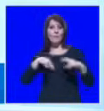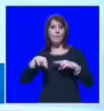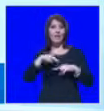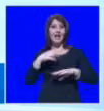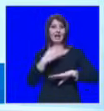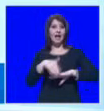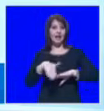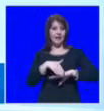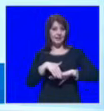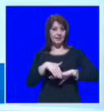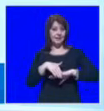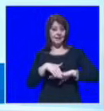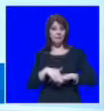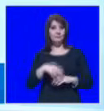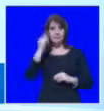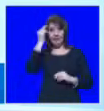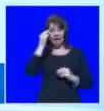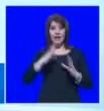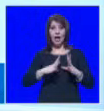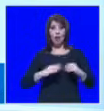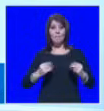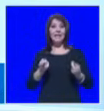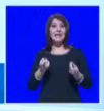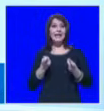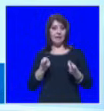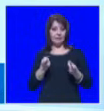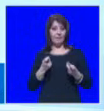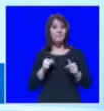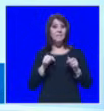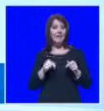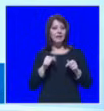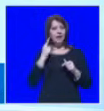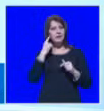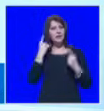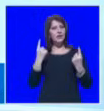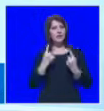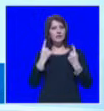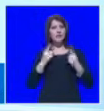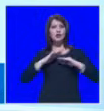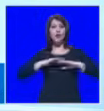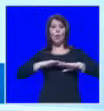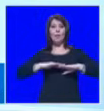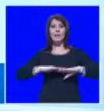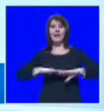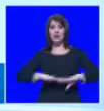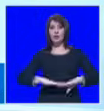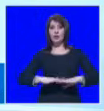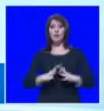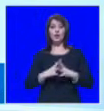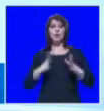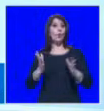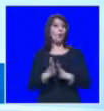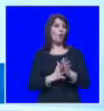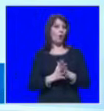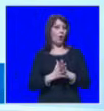между България, Румъния и Гърция. Защото подобна инициатива, първо, че ще облекчи изключително много хората